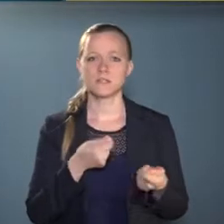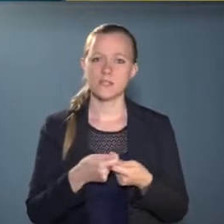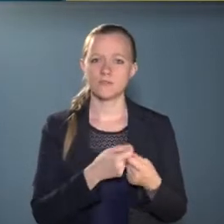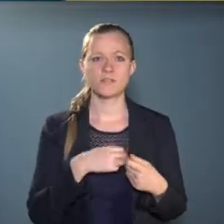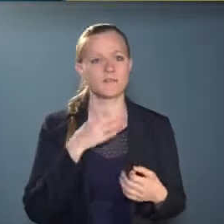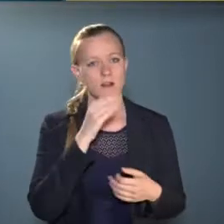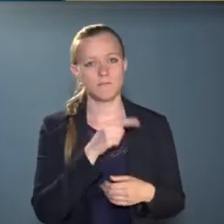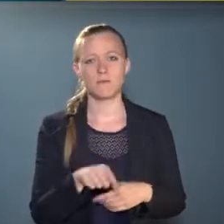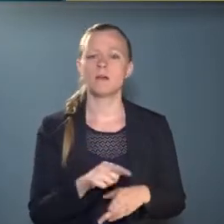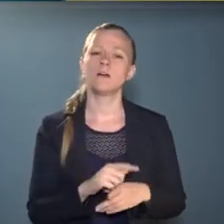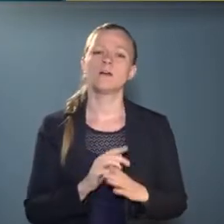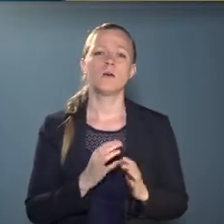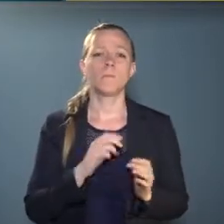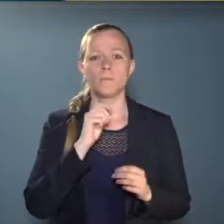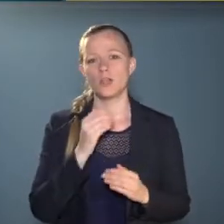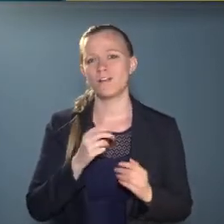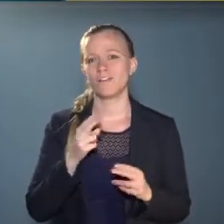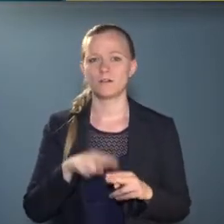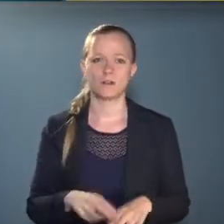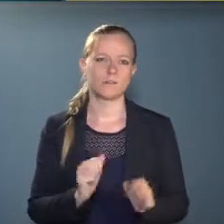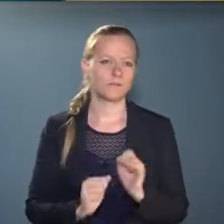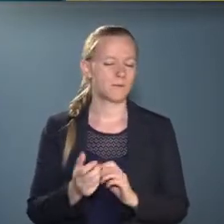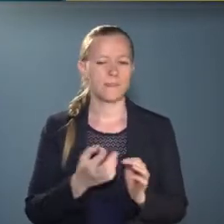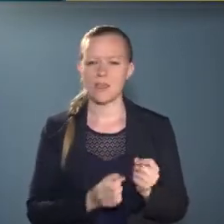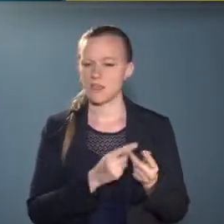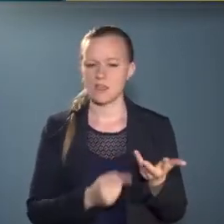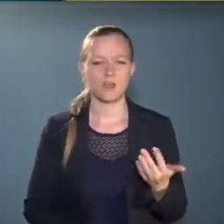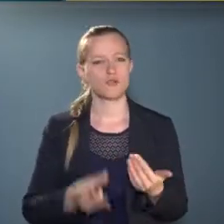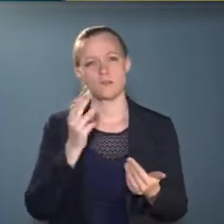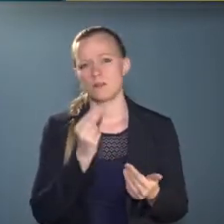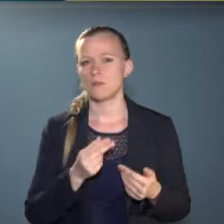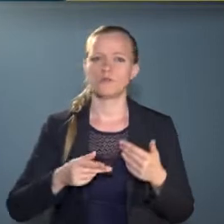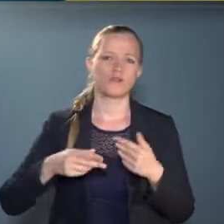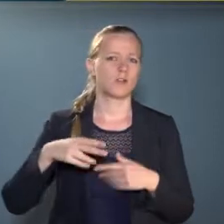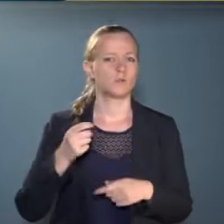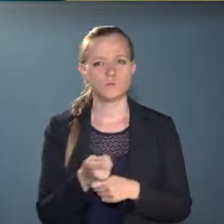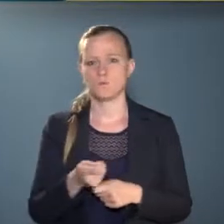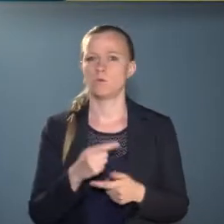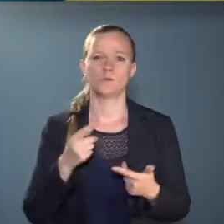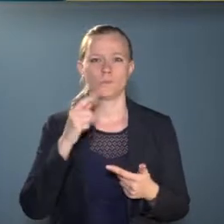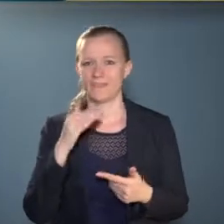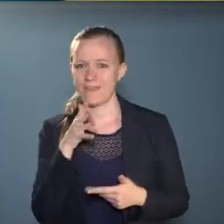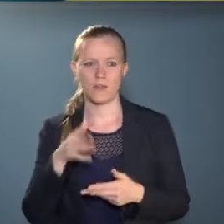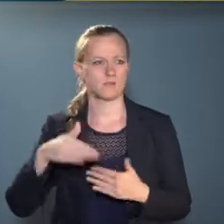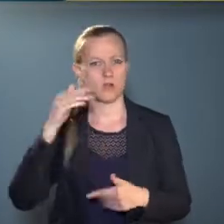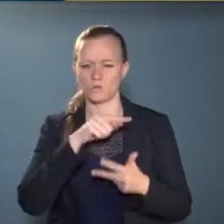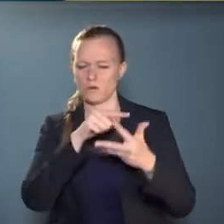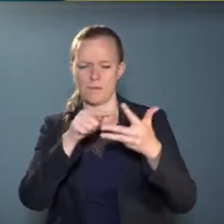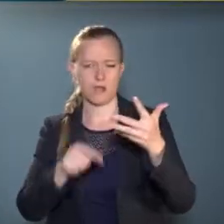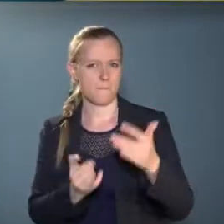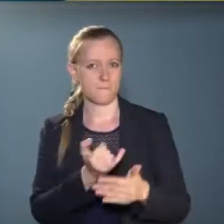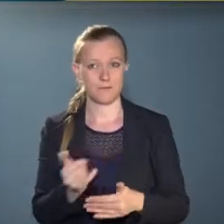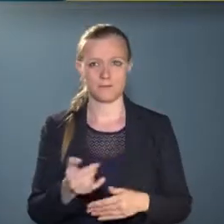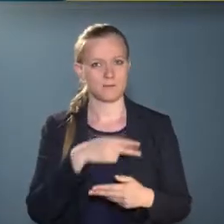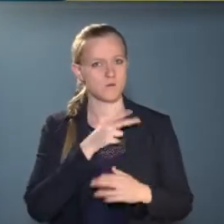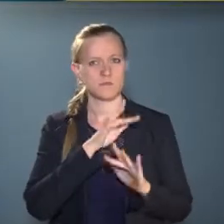valamint a magyar rendvédelem teljes palettájára, a tűzoltóktól kezdve a TEK-kel bezárólag rendőrökön keresztül, katonákon keresztül mindenkire,